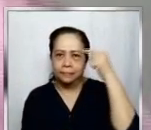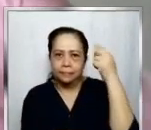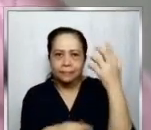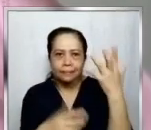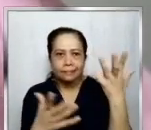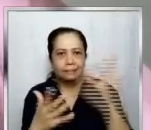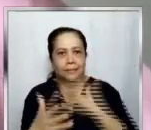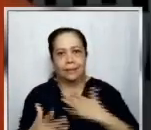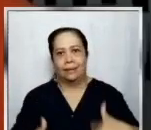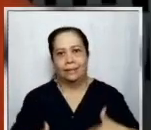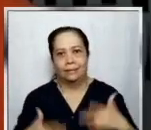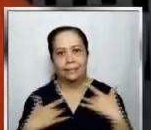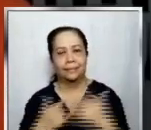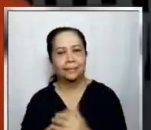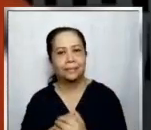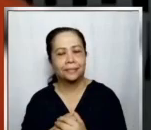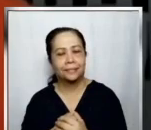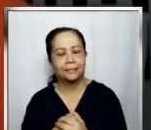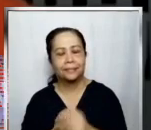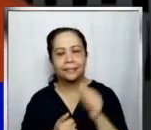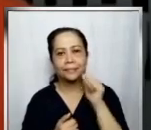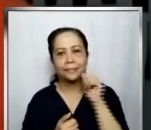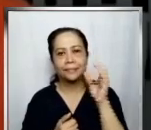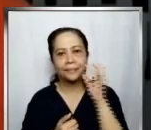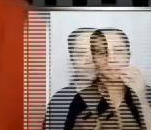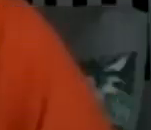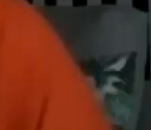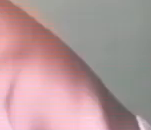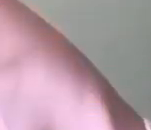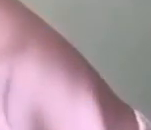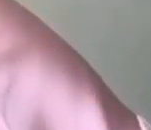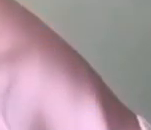buhay ko. Aubrey Carampel, updated sa showbiz happenings.